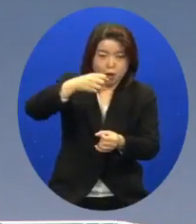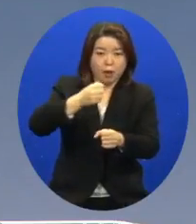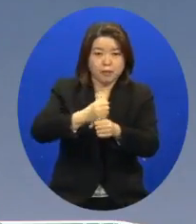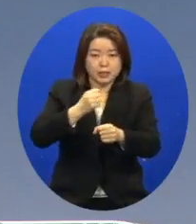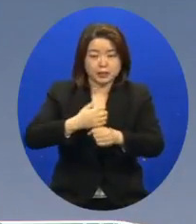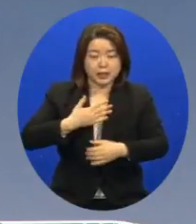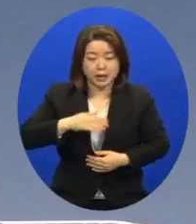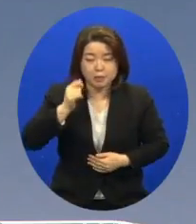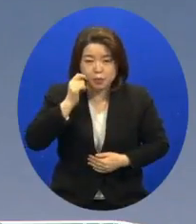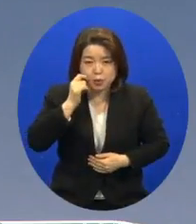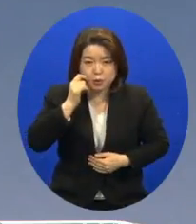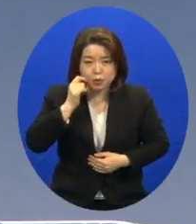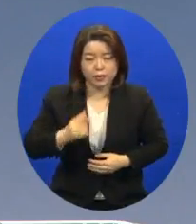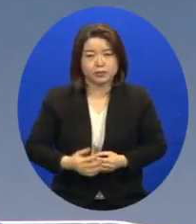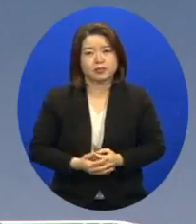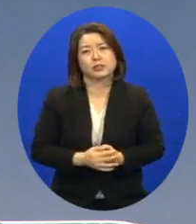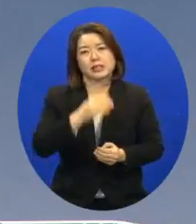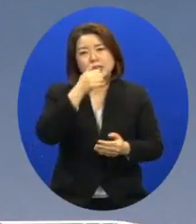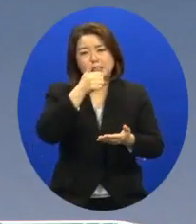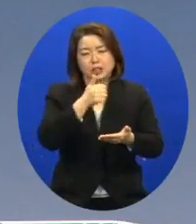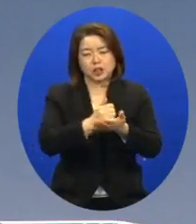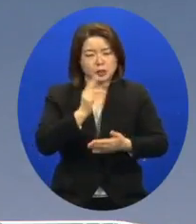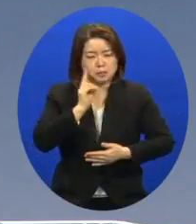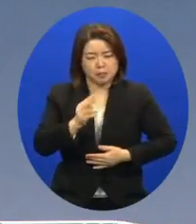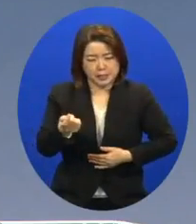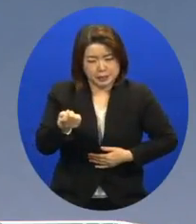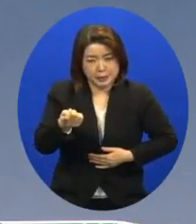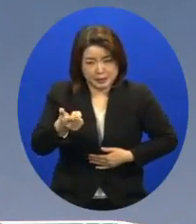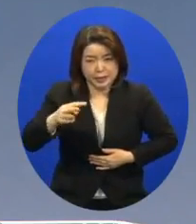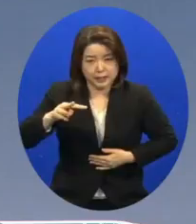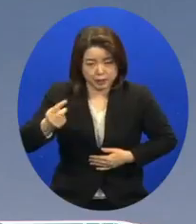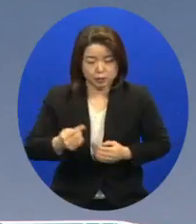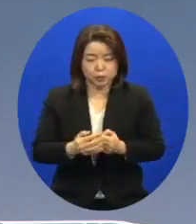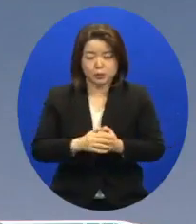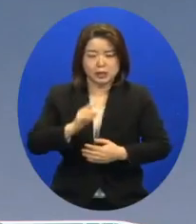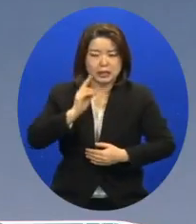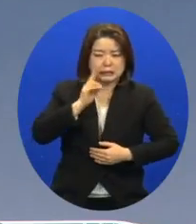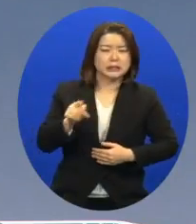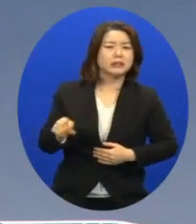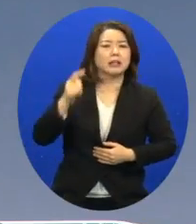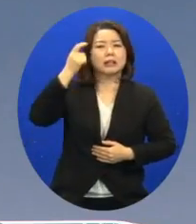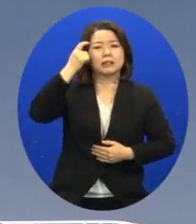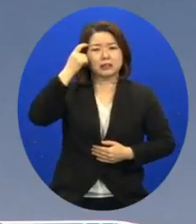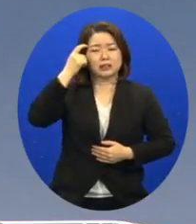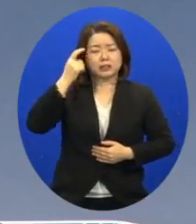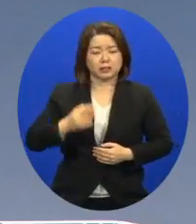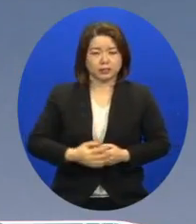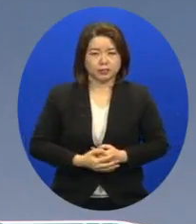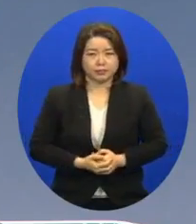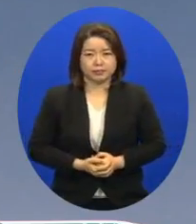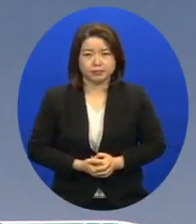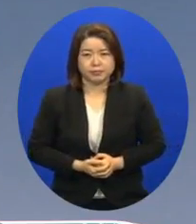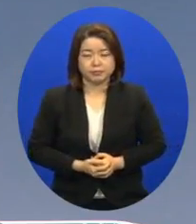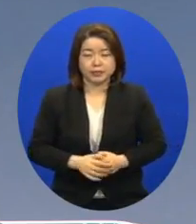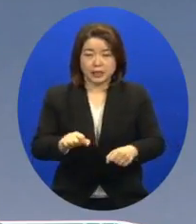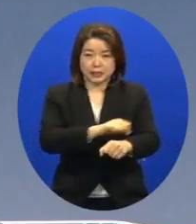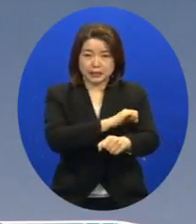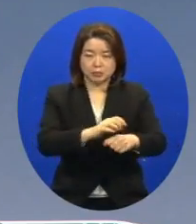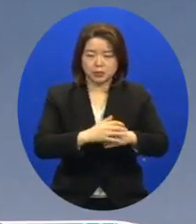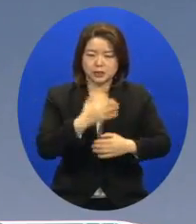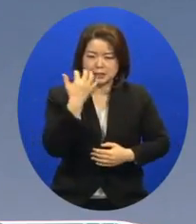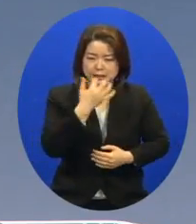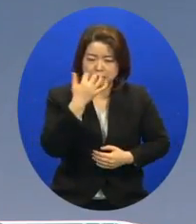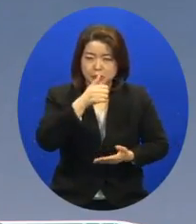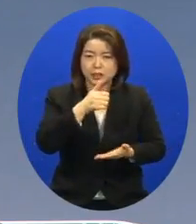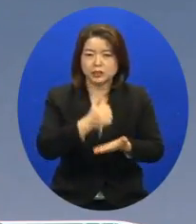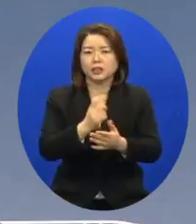못합니까 죄는 아주 작은 것도 심각한 것입니다 특히 음 행에 죄는